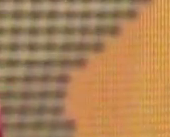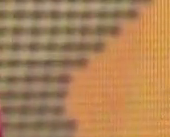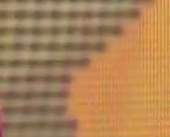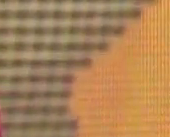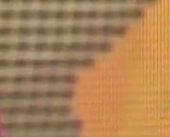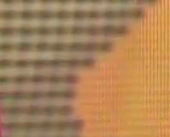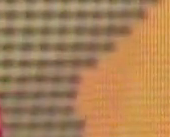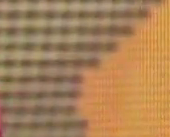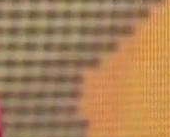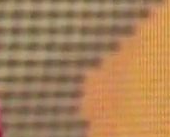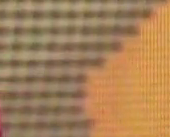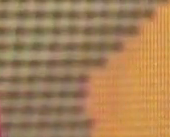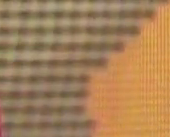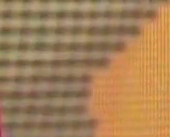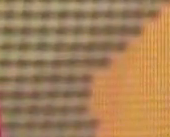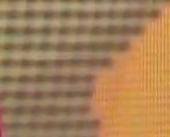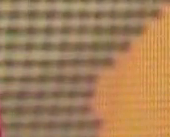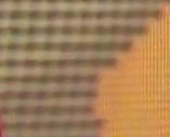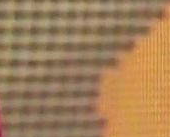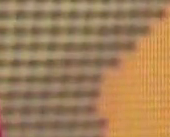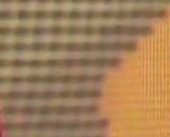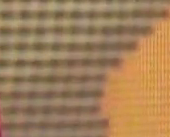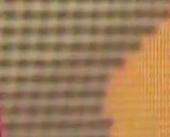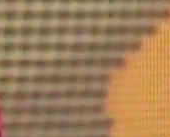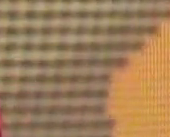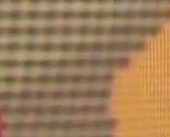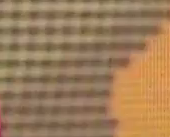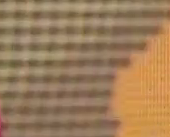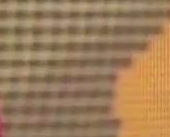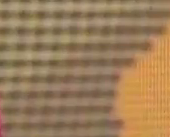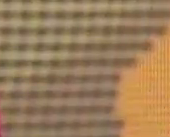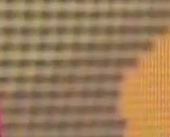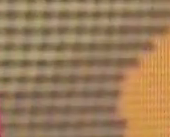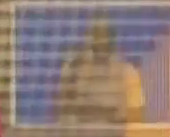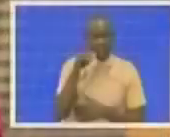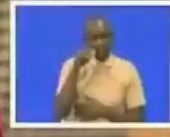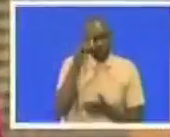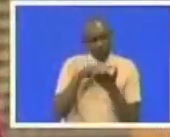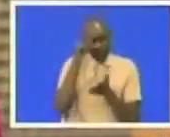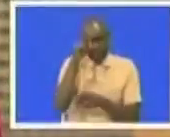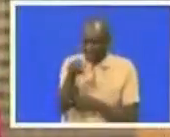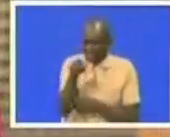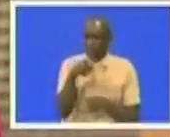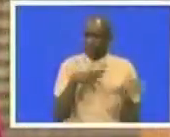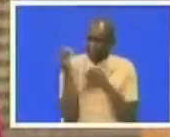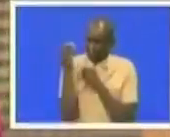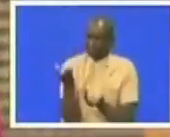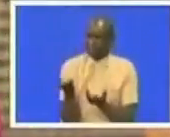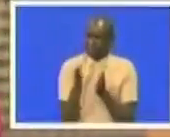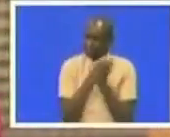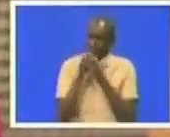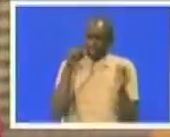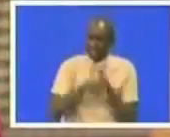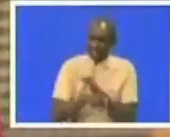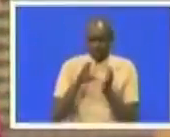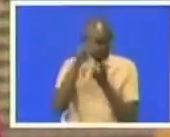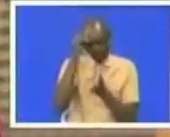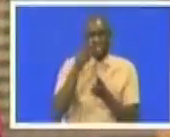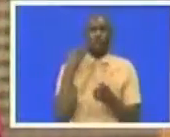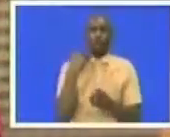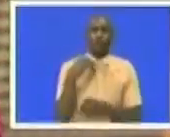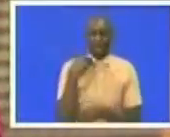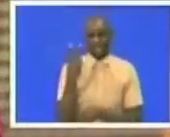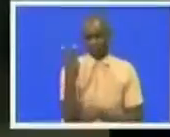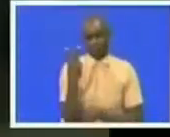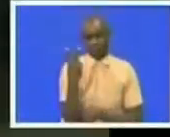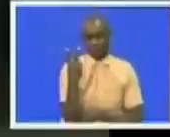za wanafunzi hao wamekiri kuwa wanafunzi hao walitoweka kwa njia ya kutatanisha. Elvis Kosgei ana maelezo zaidi.